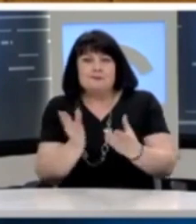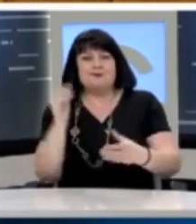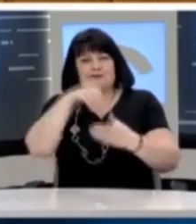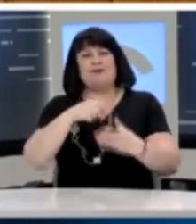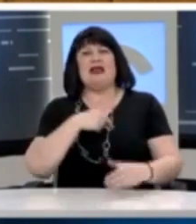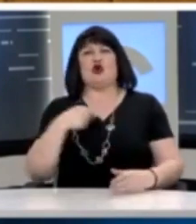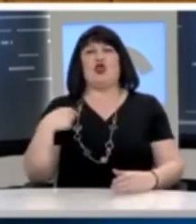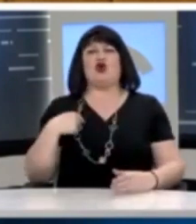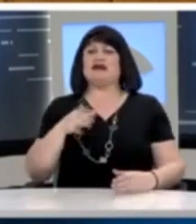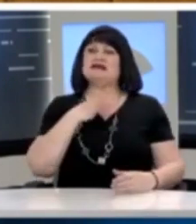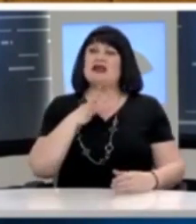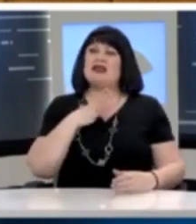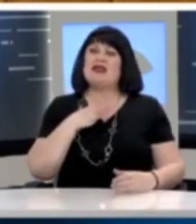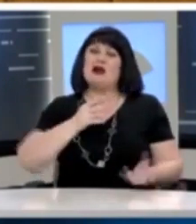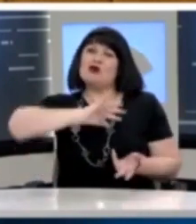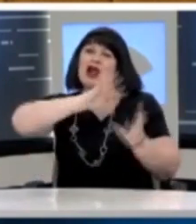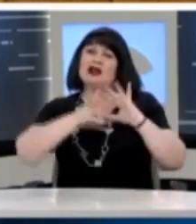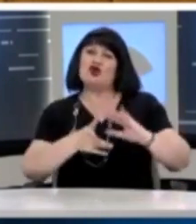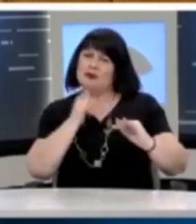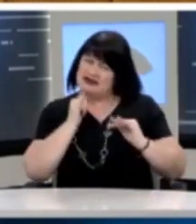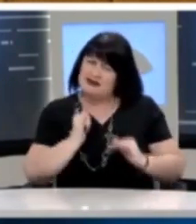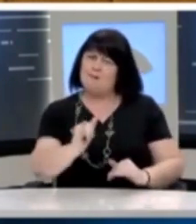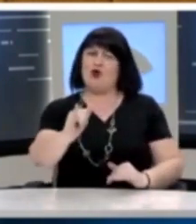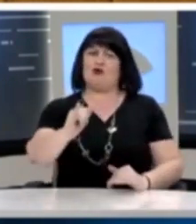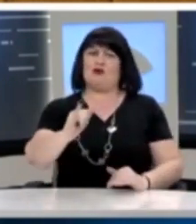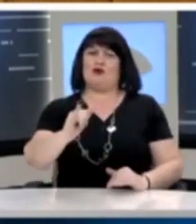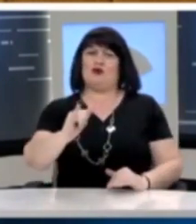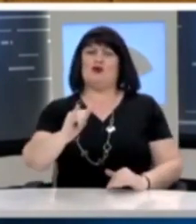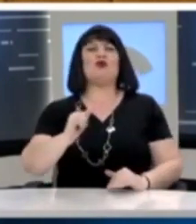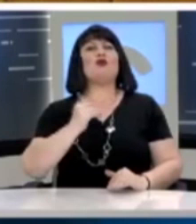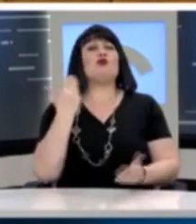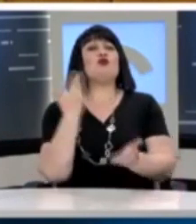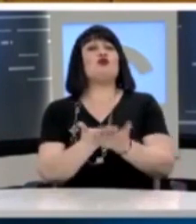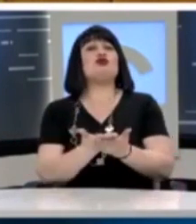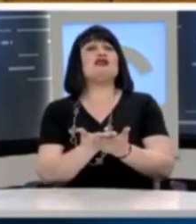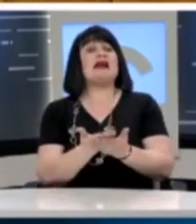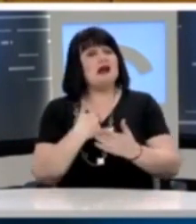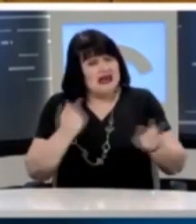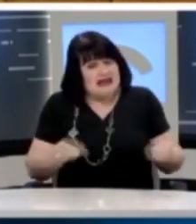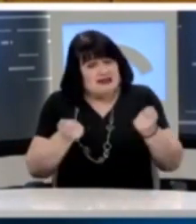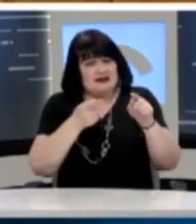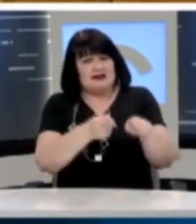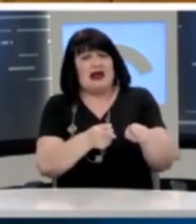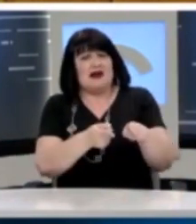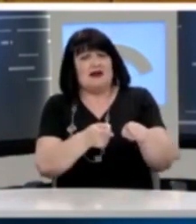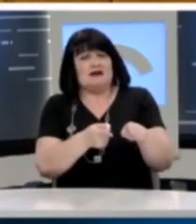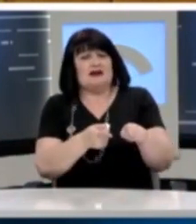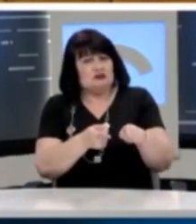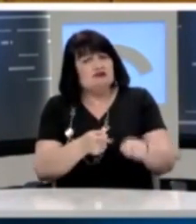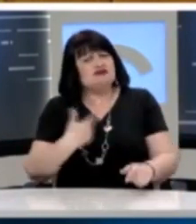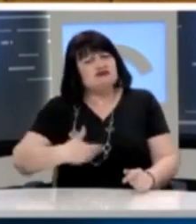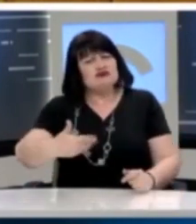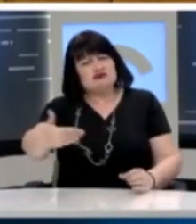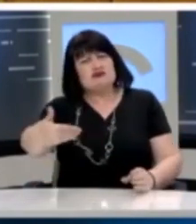συμμετοχή τους να μονιμοποιήσουν τις ανατροπές που αξίωσαν και υλοποιήσατε και να συνεχίσουν και σε